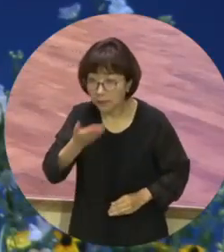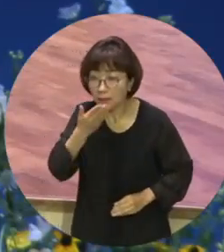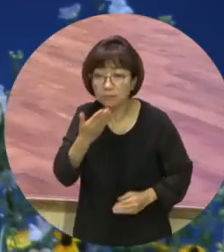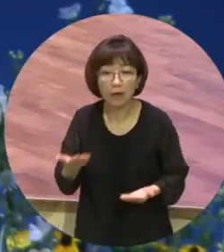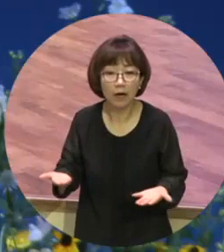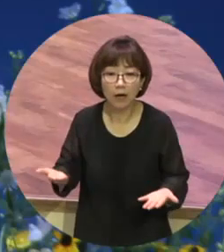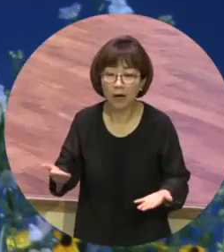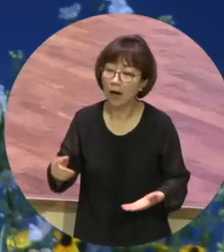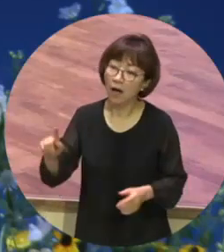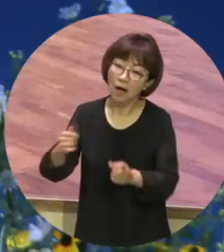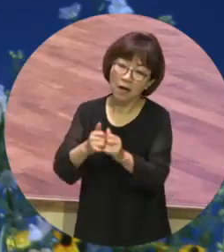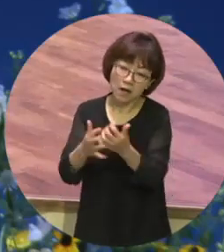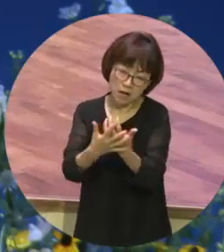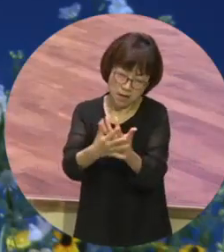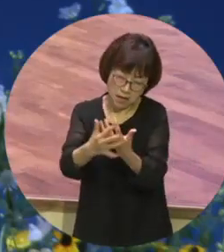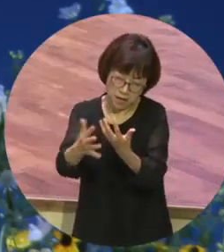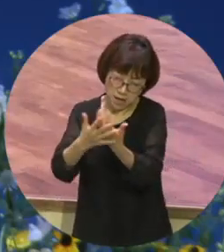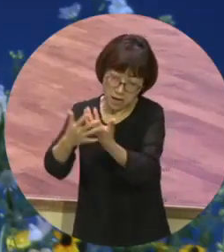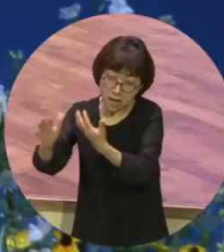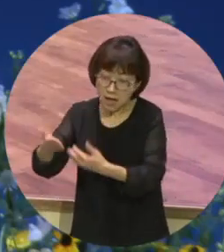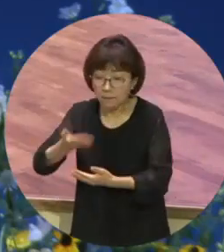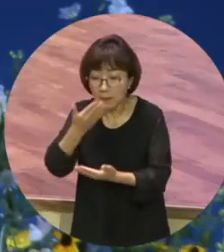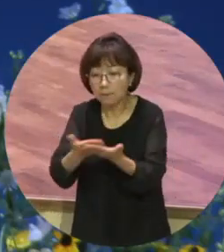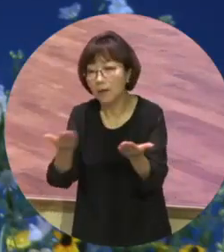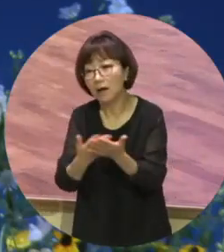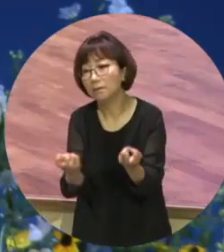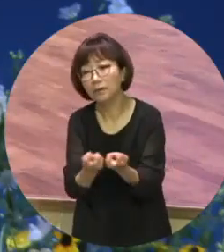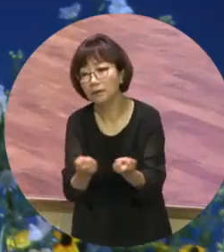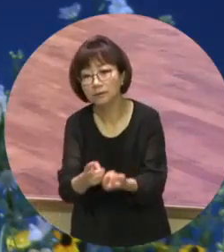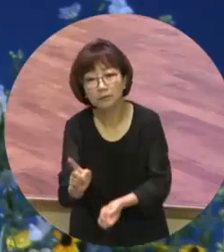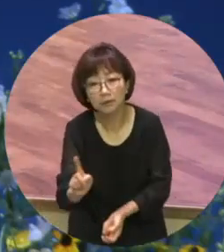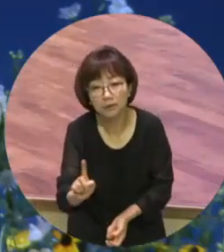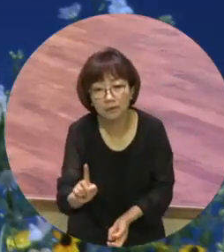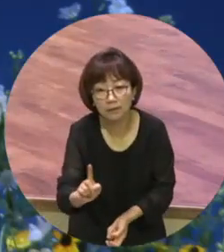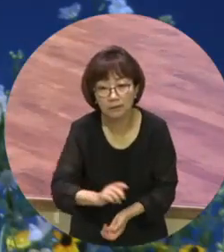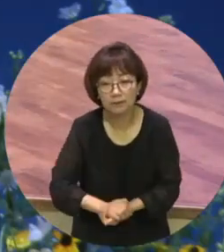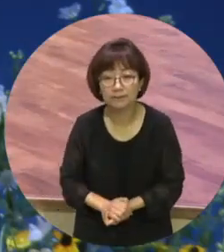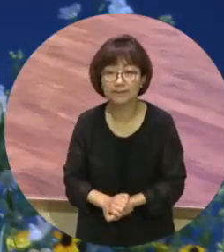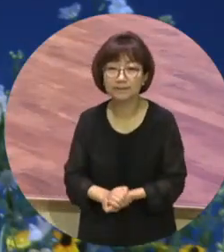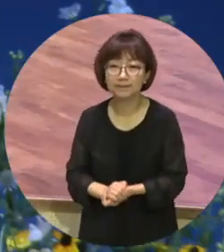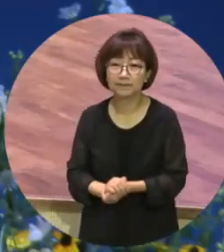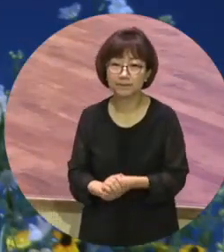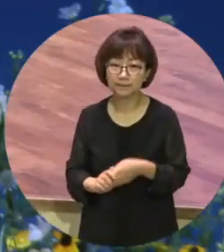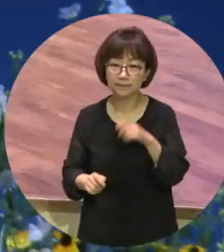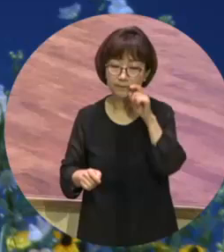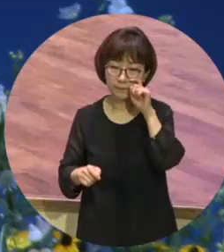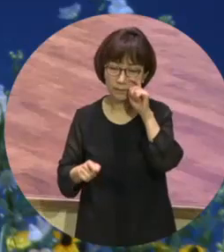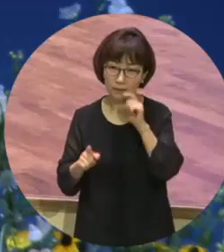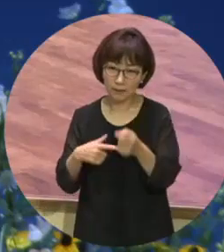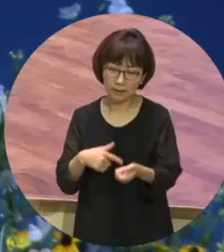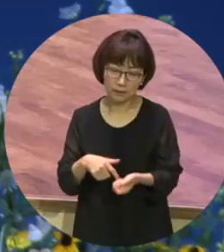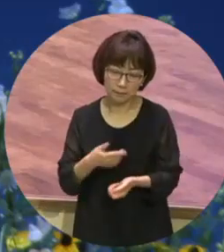엄청난 사람들이 왔으니 어떻게 합니까? 당장 시급한 게 뭐예요? 식사